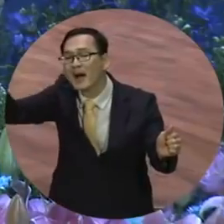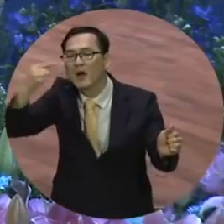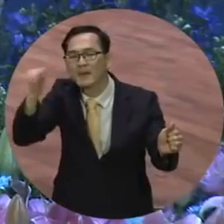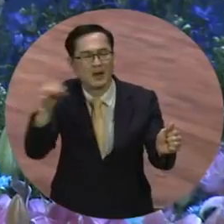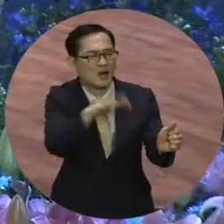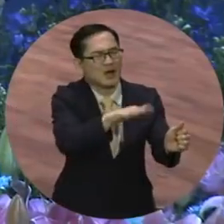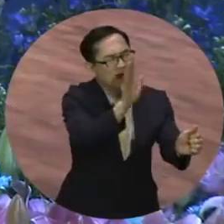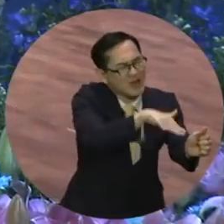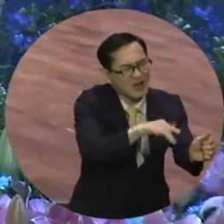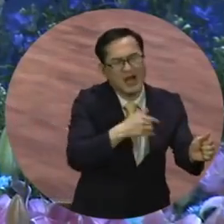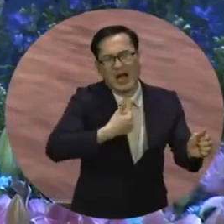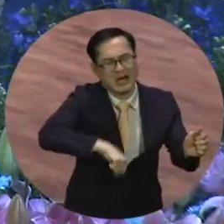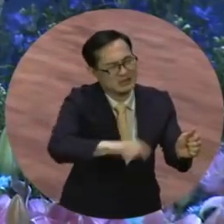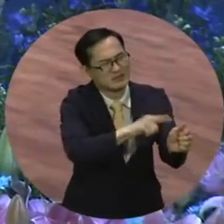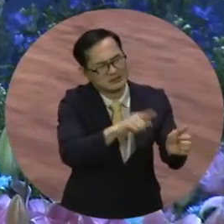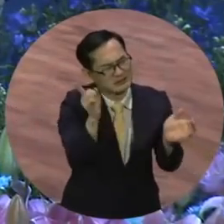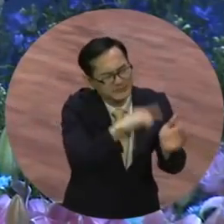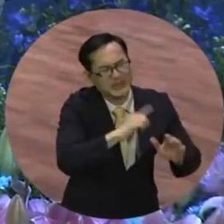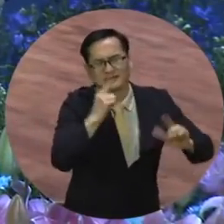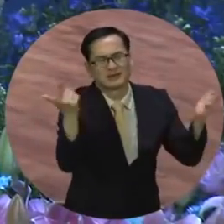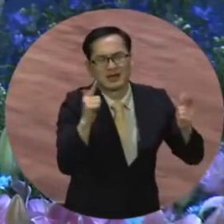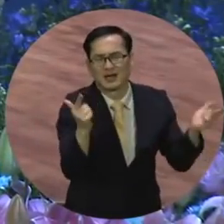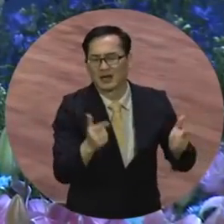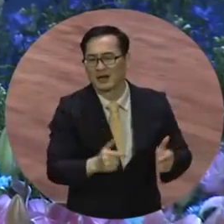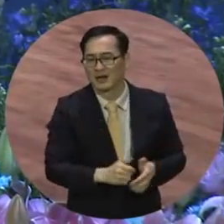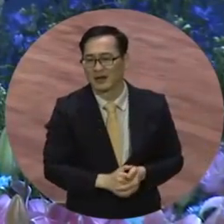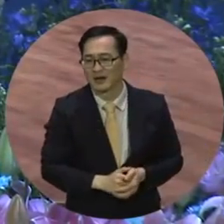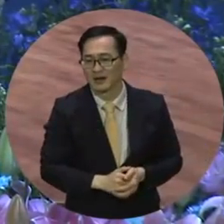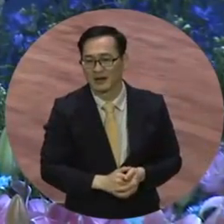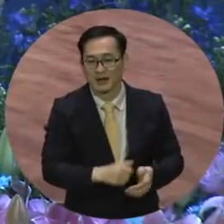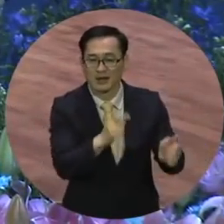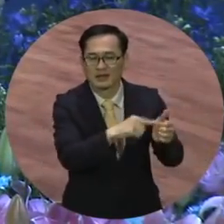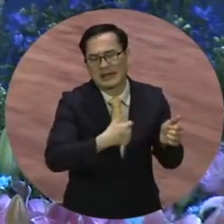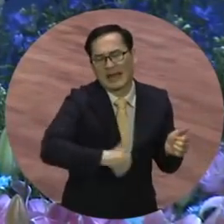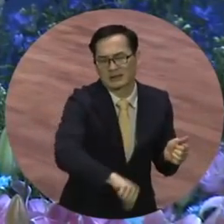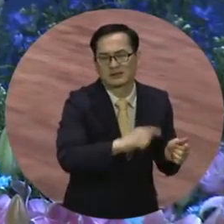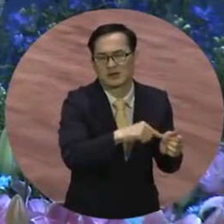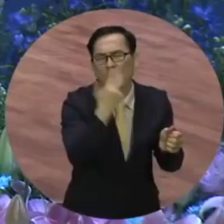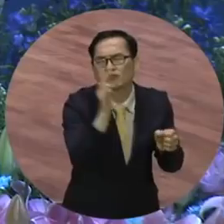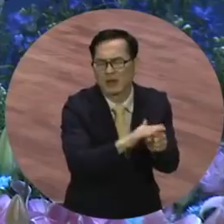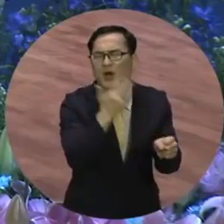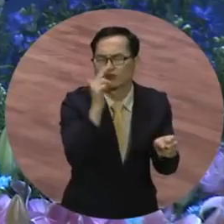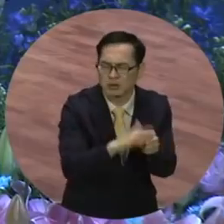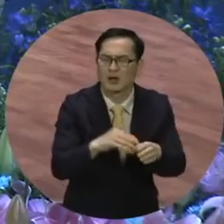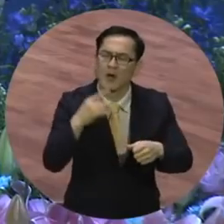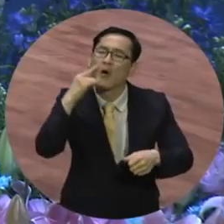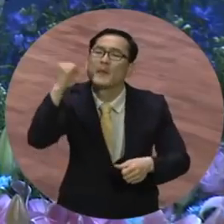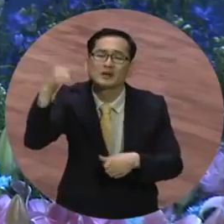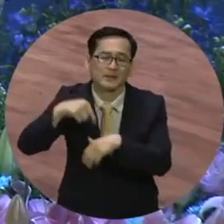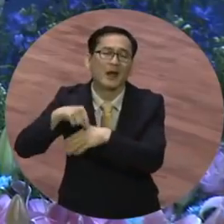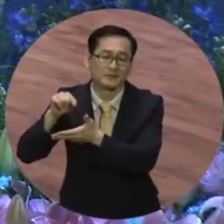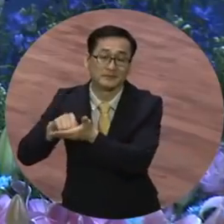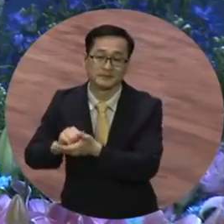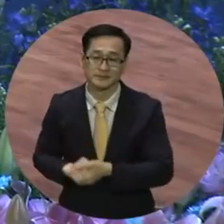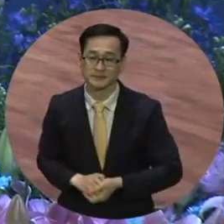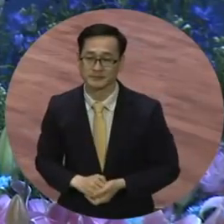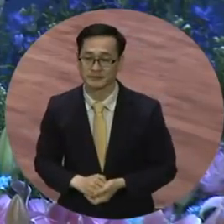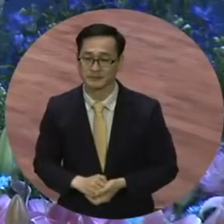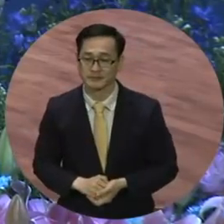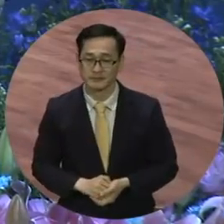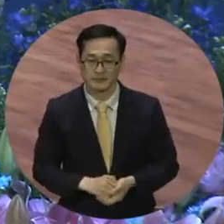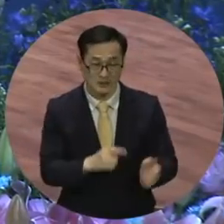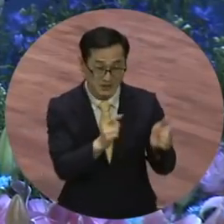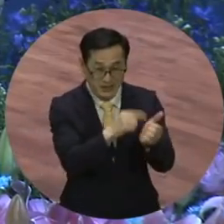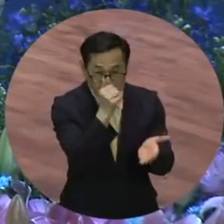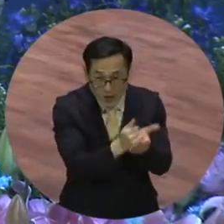아들 어머니는 아들을 살인범을 안 보는 거예요. 억울하다는 거예요. 그게 어머니의 사랑이에요.